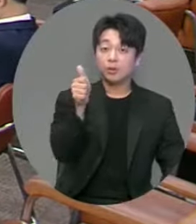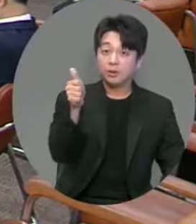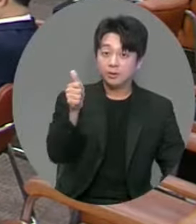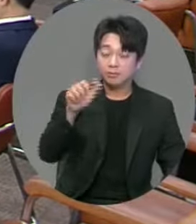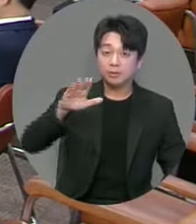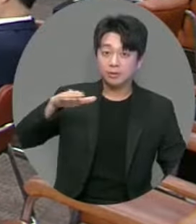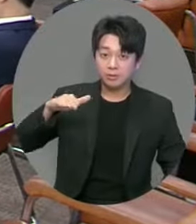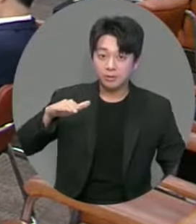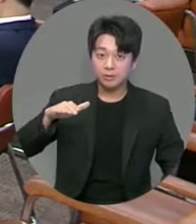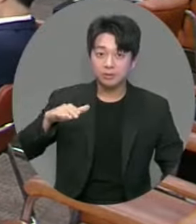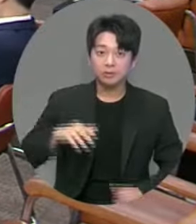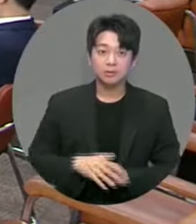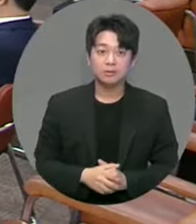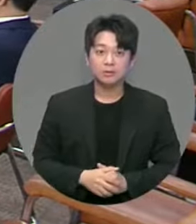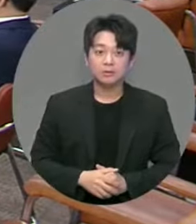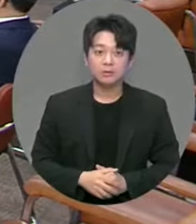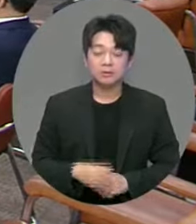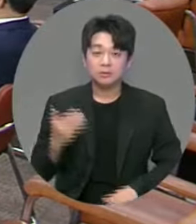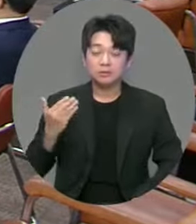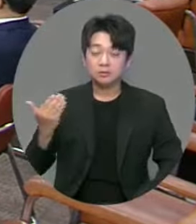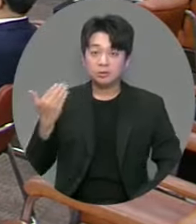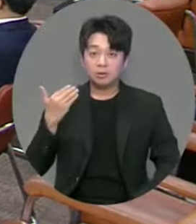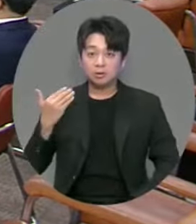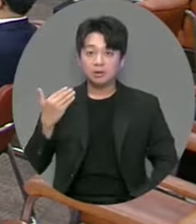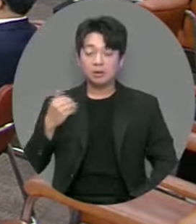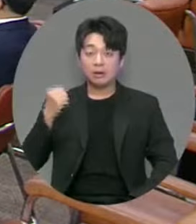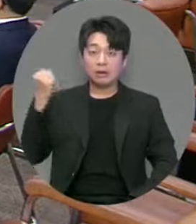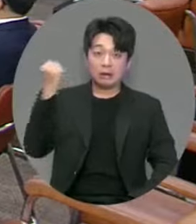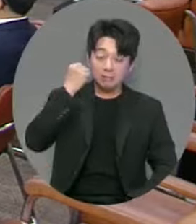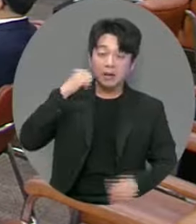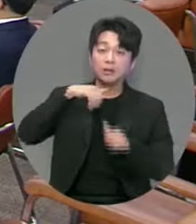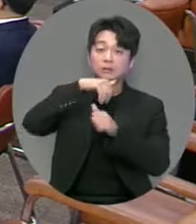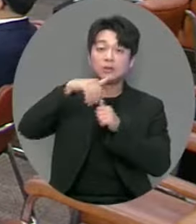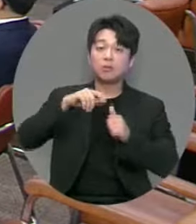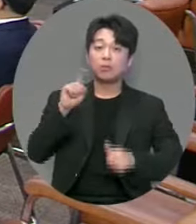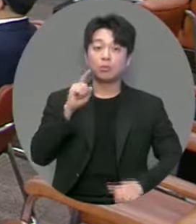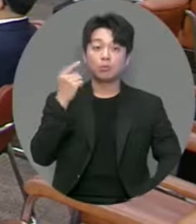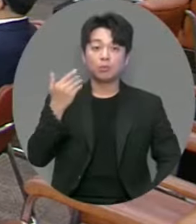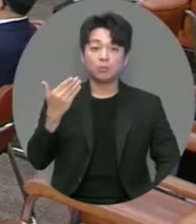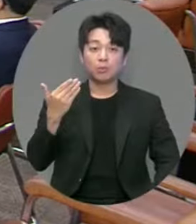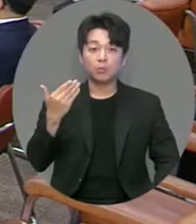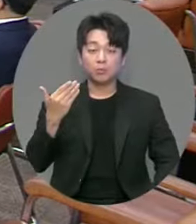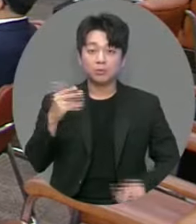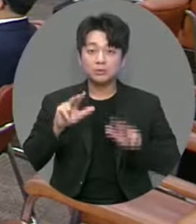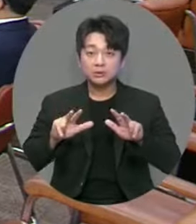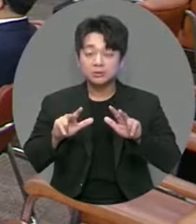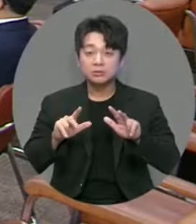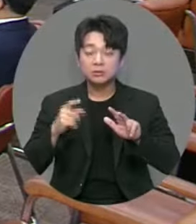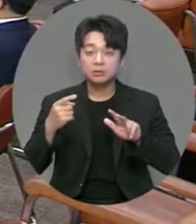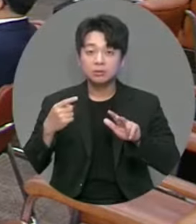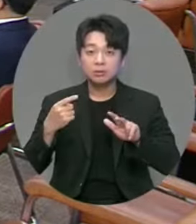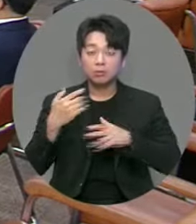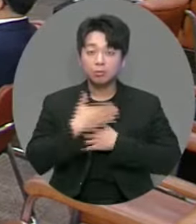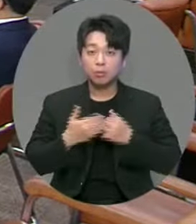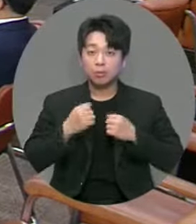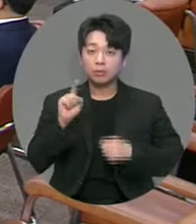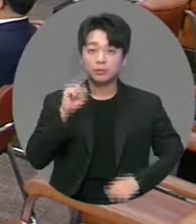아까 상황과 지금 상태를 잠깐 좀 얘기하세요. 어떤 상태인지.